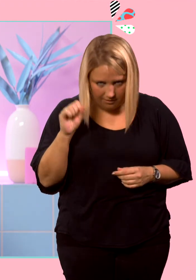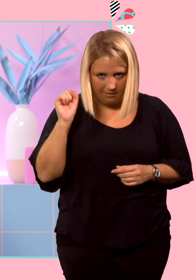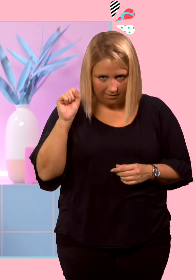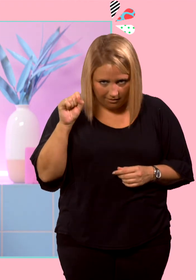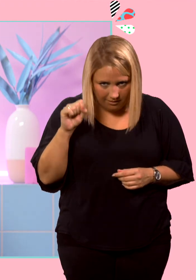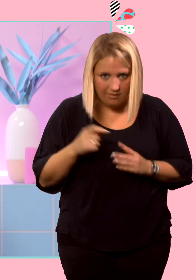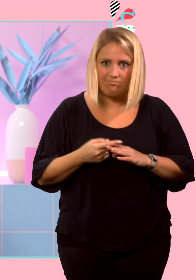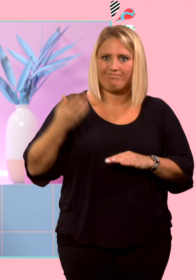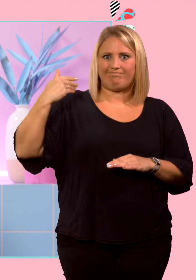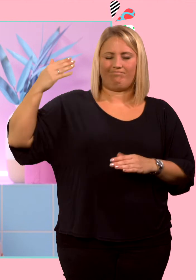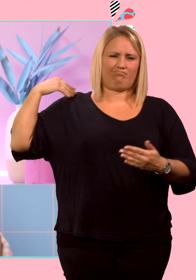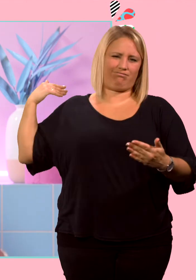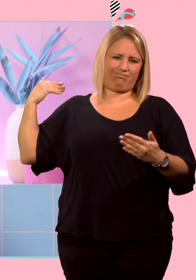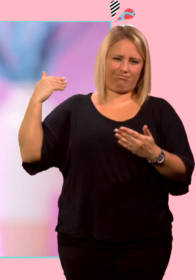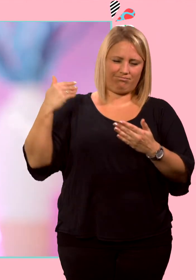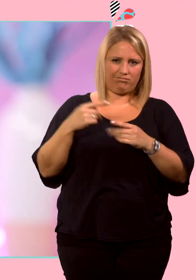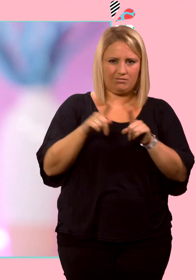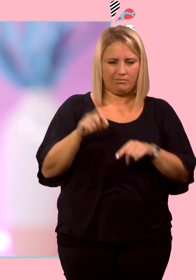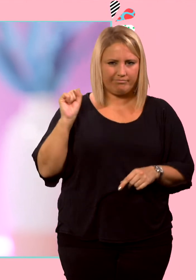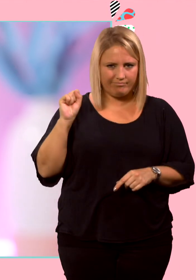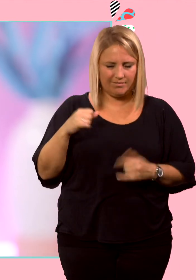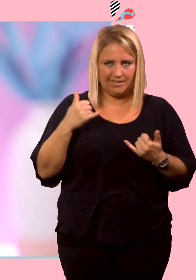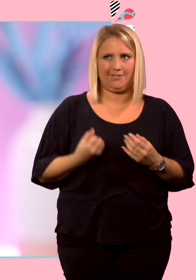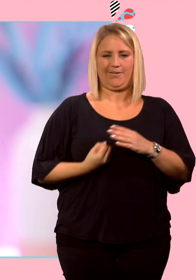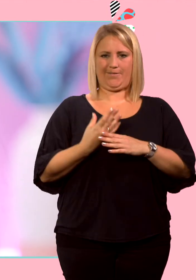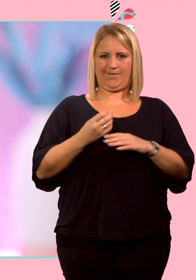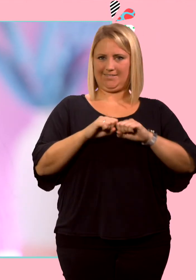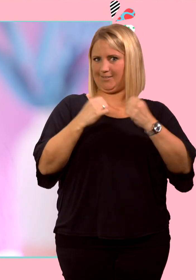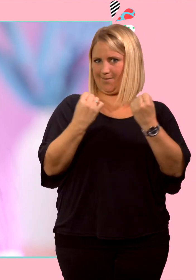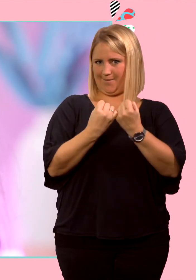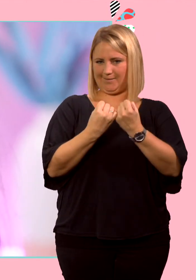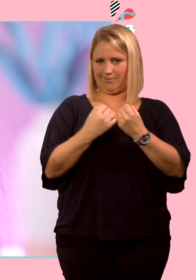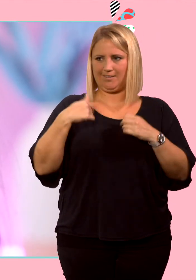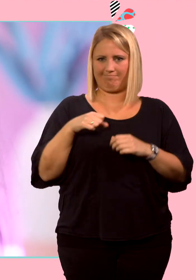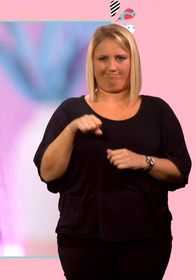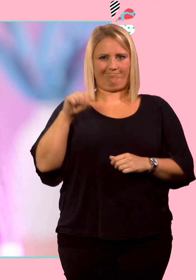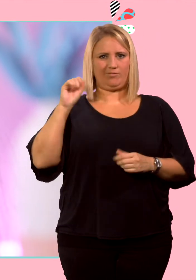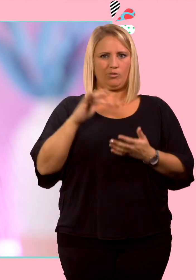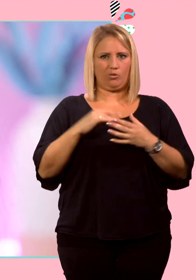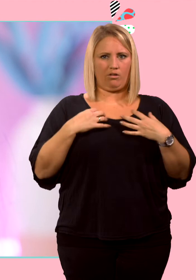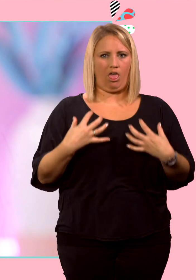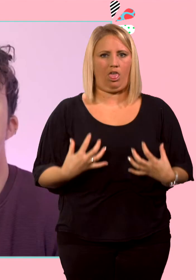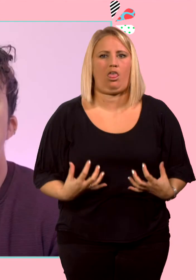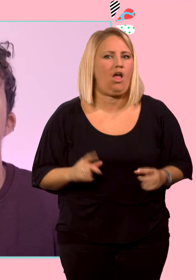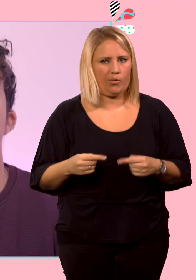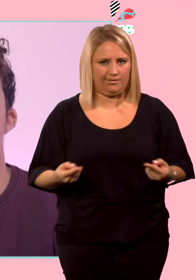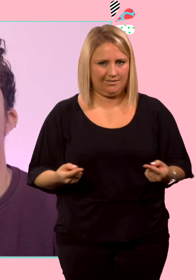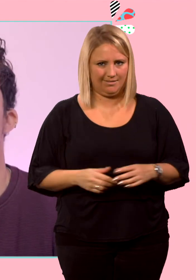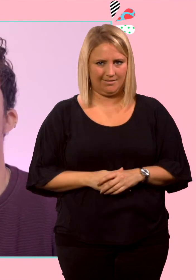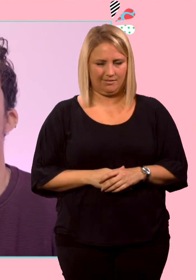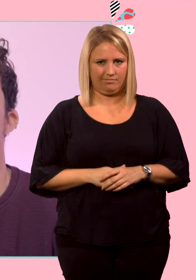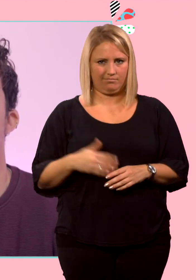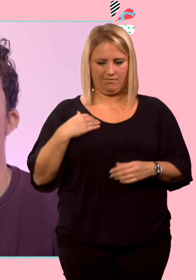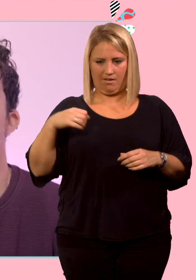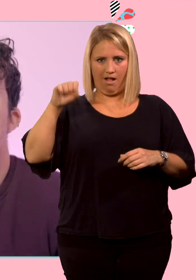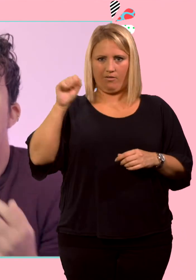gehe, die ich jetzt jahrelang über hatte, die ich gar nicht mehr haben muss, weil mich einfach nichts mehr runterzieht. Also meine Haltung ist einfach